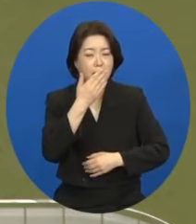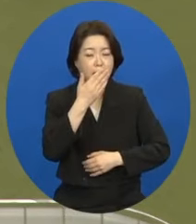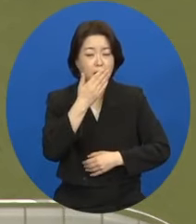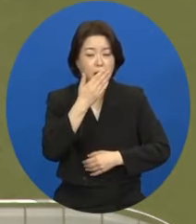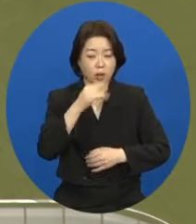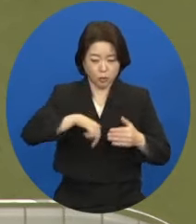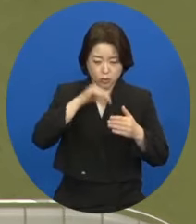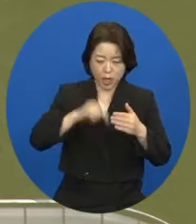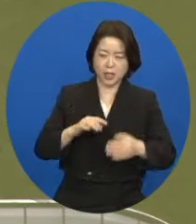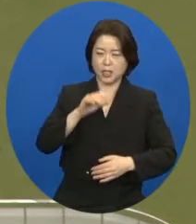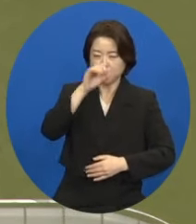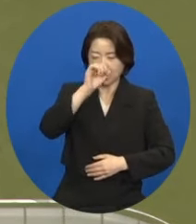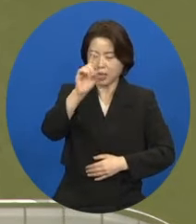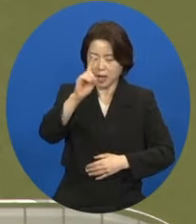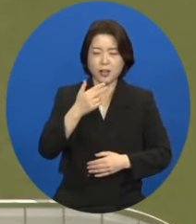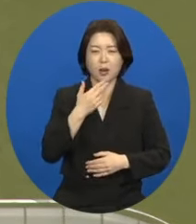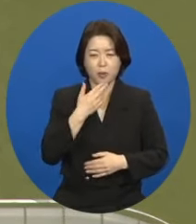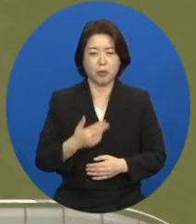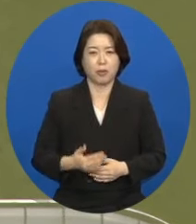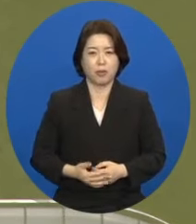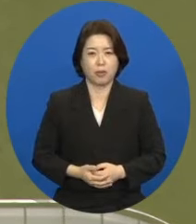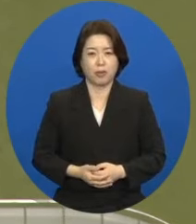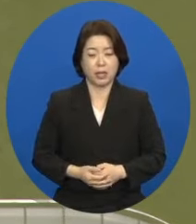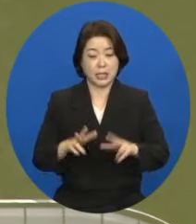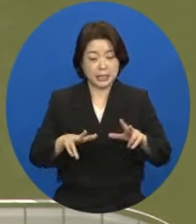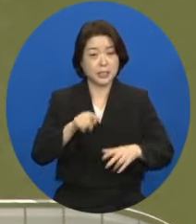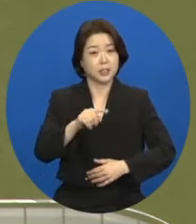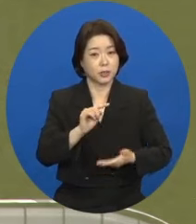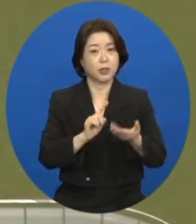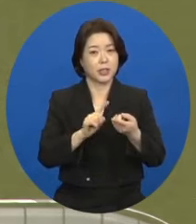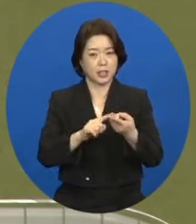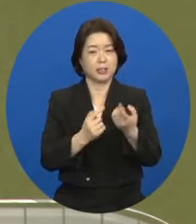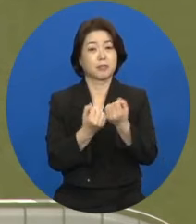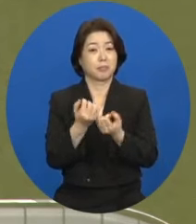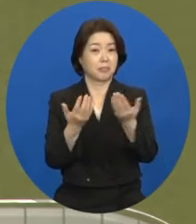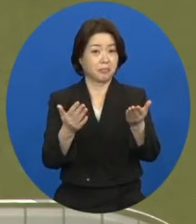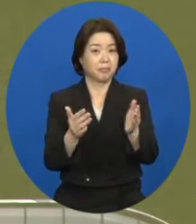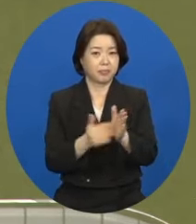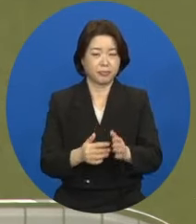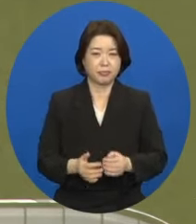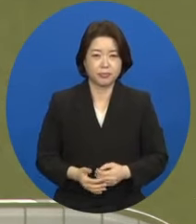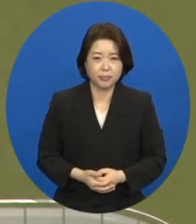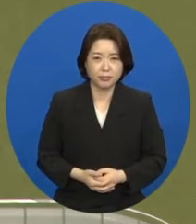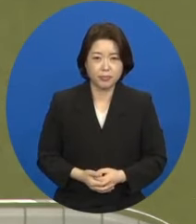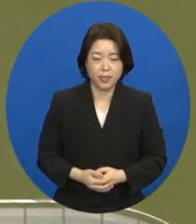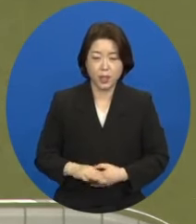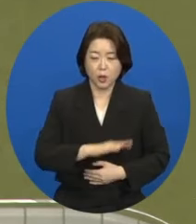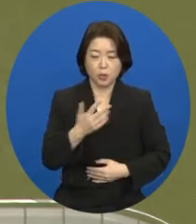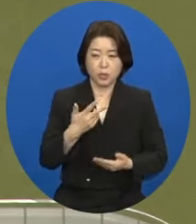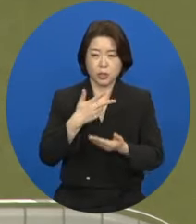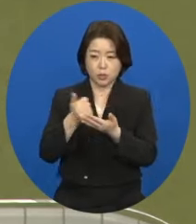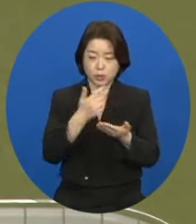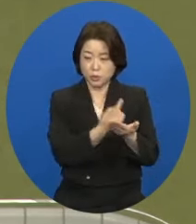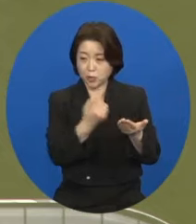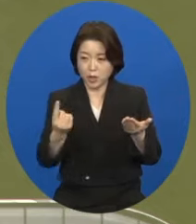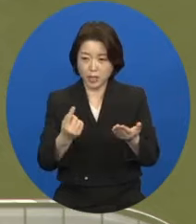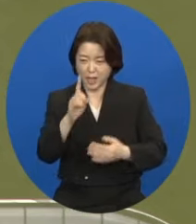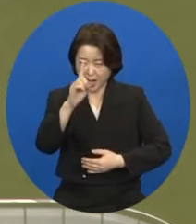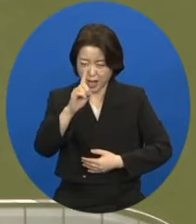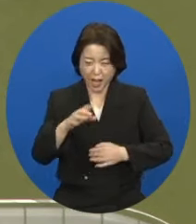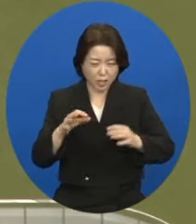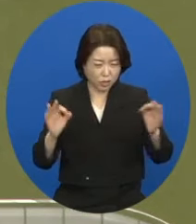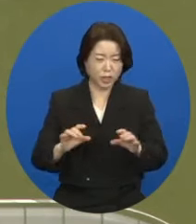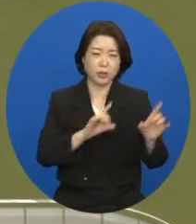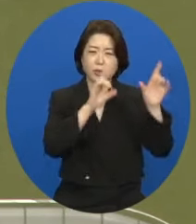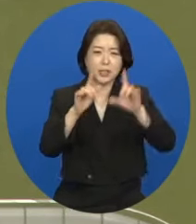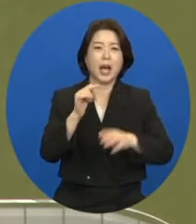없습니다. 그것을 지금 보여주고 있는 것이죠. 그러니까 우리는요 주님을 떠나서는 사실 하루도 살 수 없고 한순간도